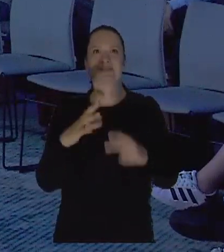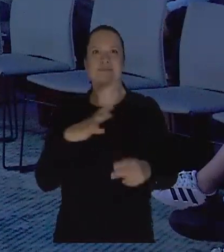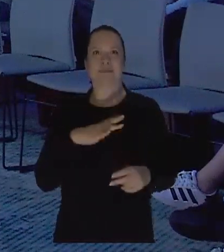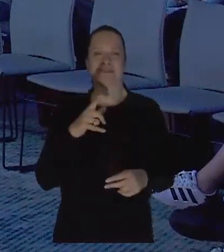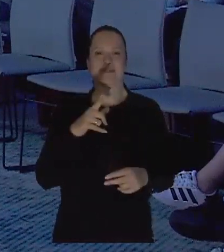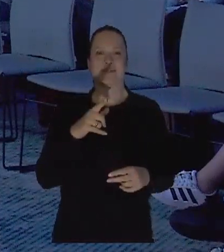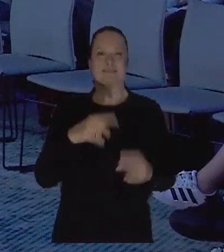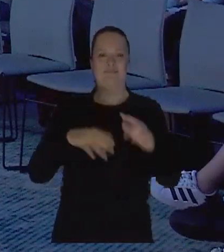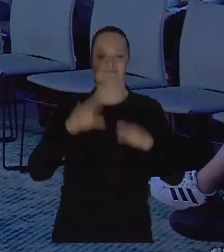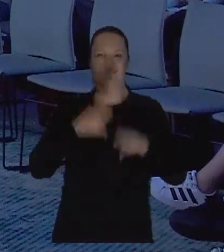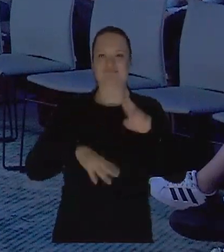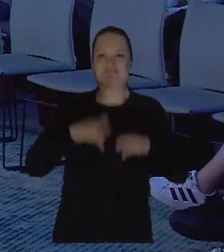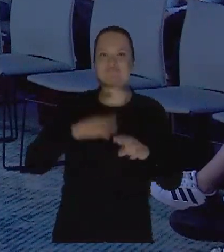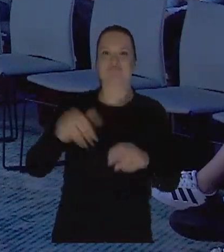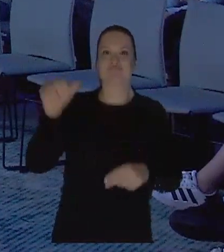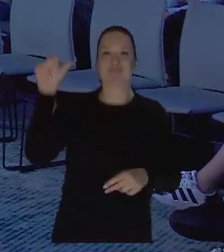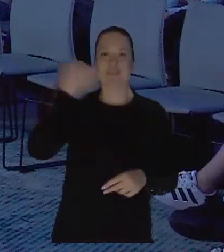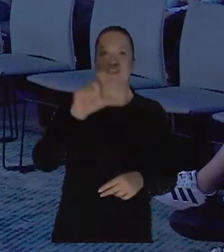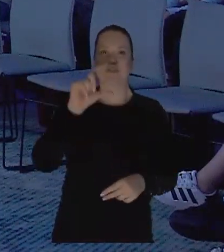datowany na